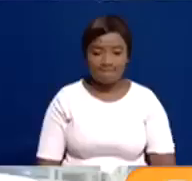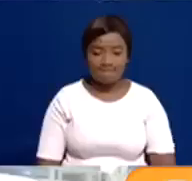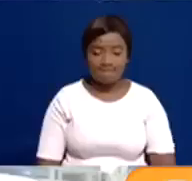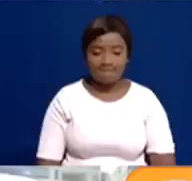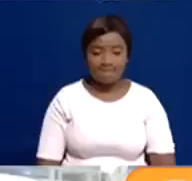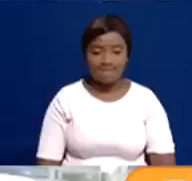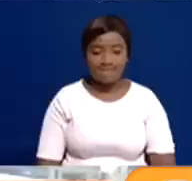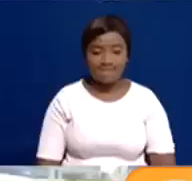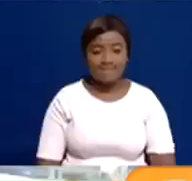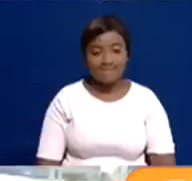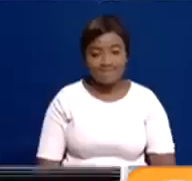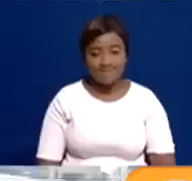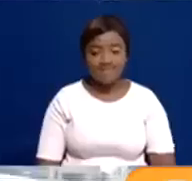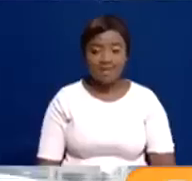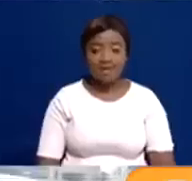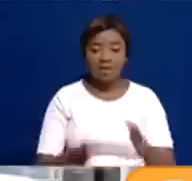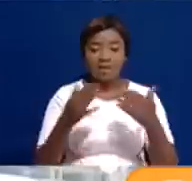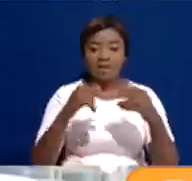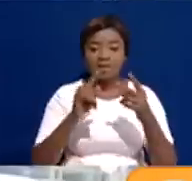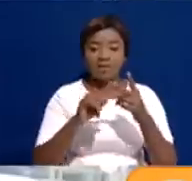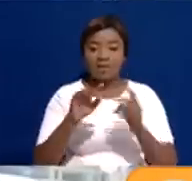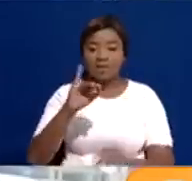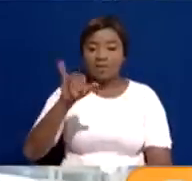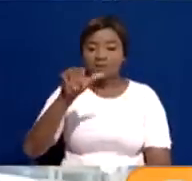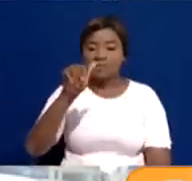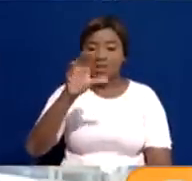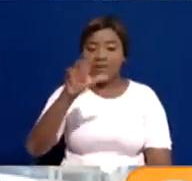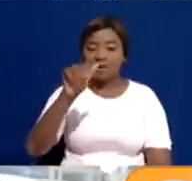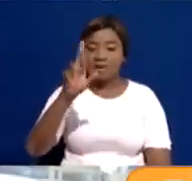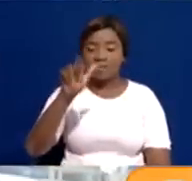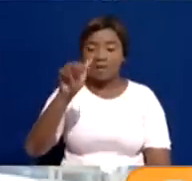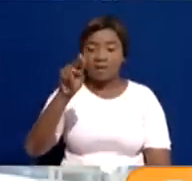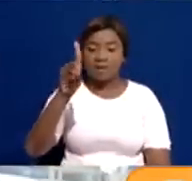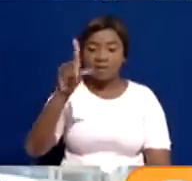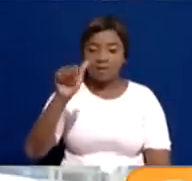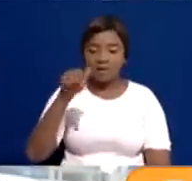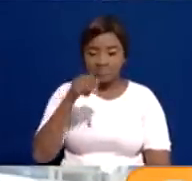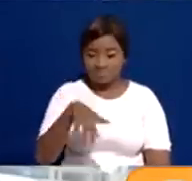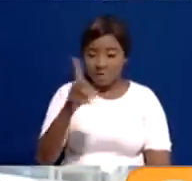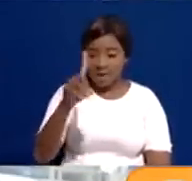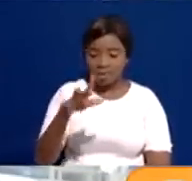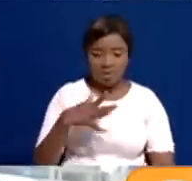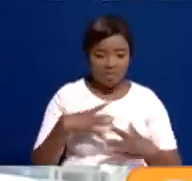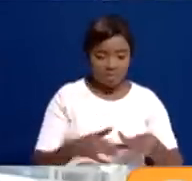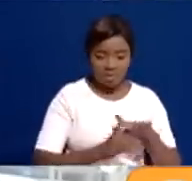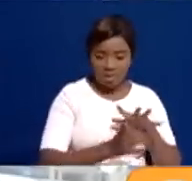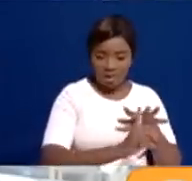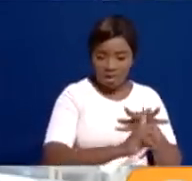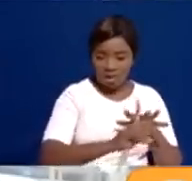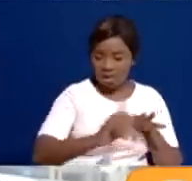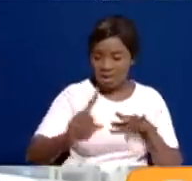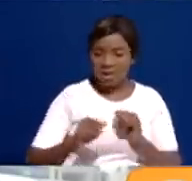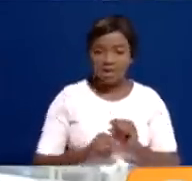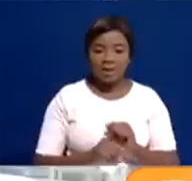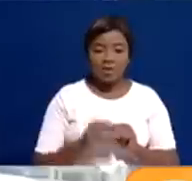Taswira ilikuwa kama hiyo katika mtaa wa Jacaranda, eneo la Donholm hapa Nairobi, ambapo ilikuwa mguu niponye kwa waandamanaji waliojitokeza